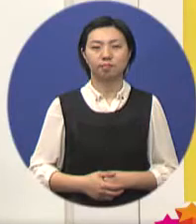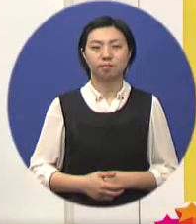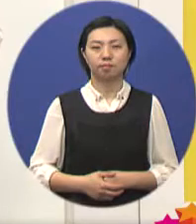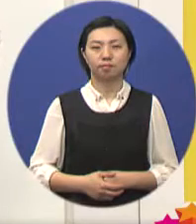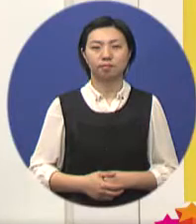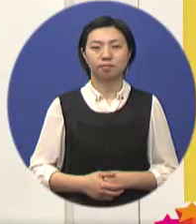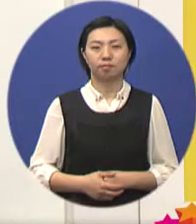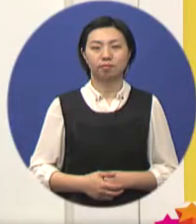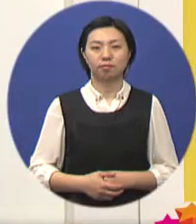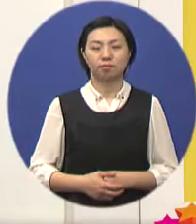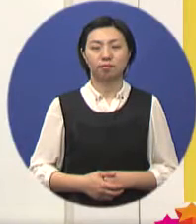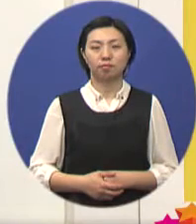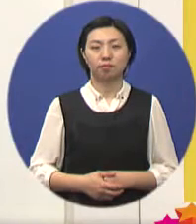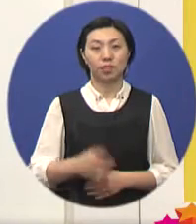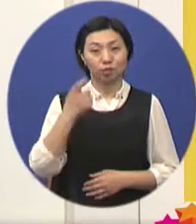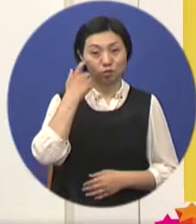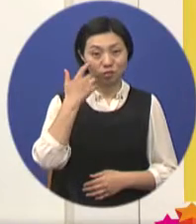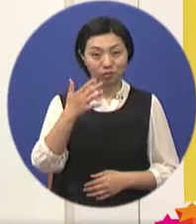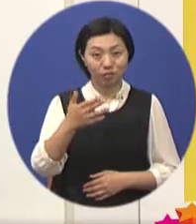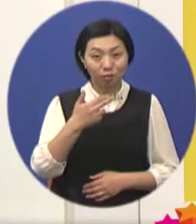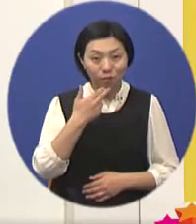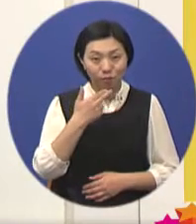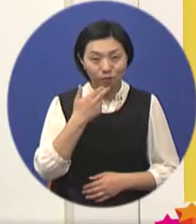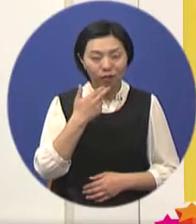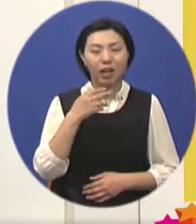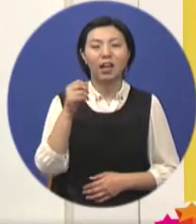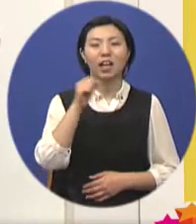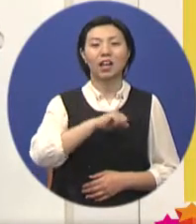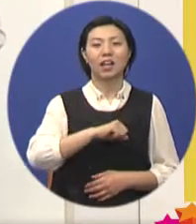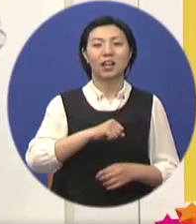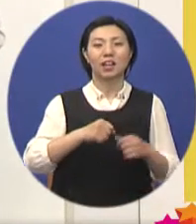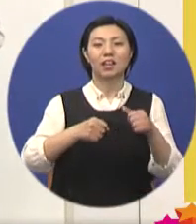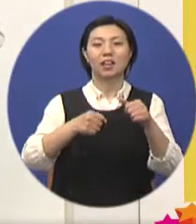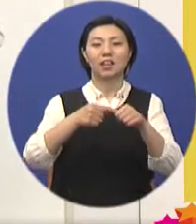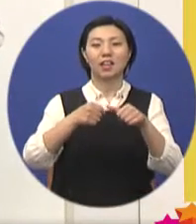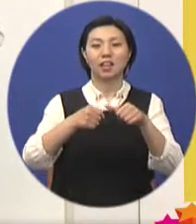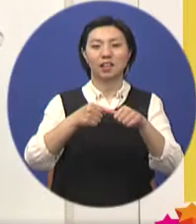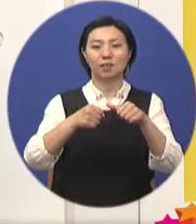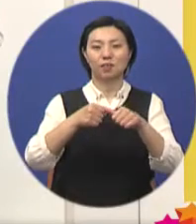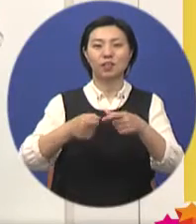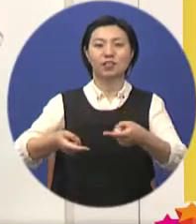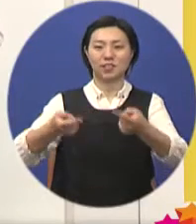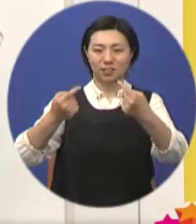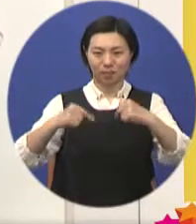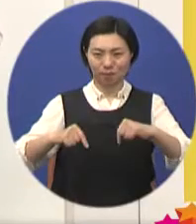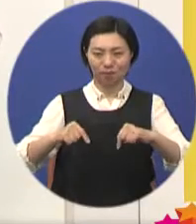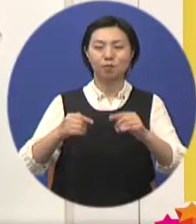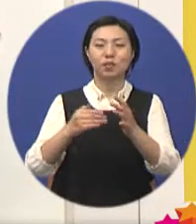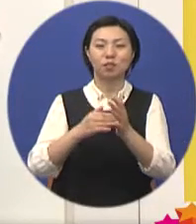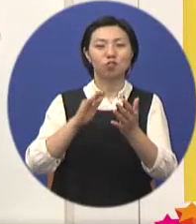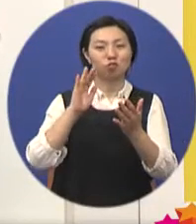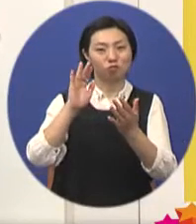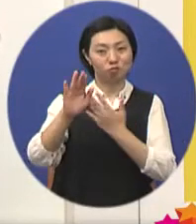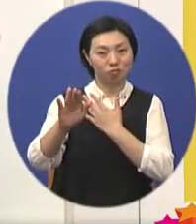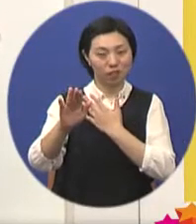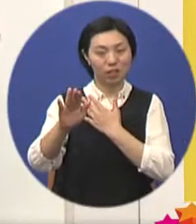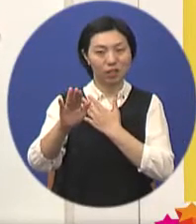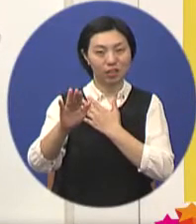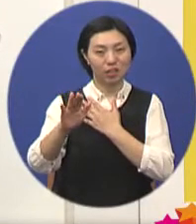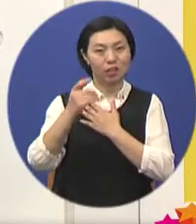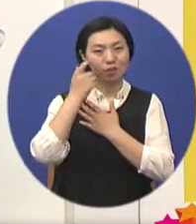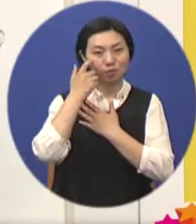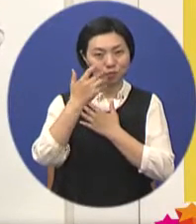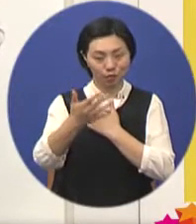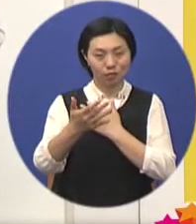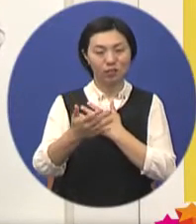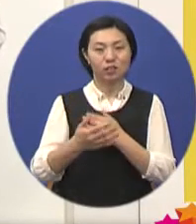아, 퀴즈 아니고요. 아. 다섯 번째 참여자 모시고 퀴즈 보겠습니다. 그래. 네,